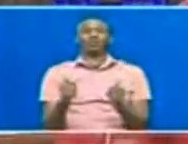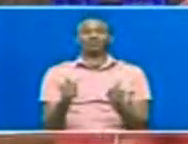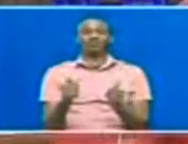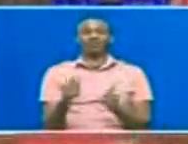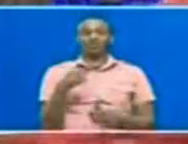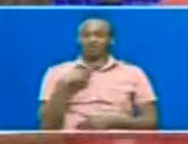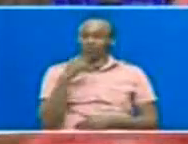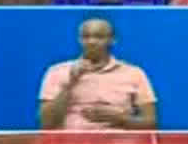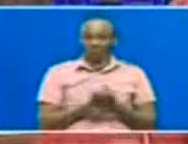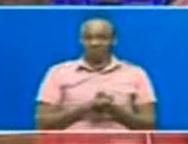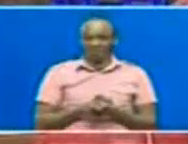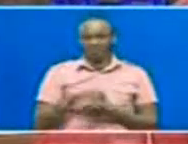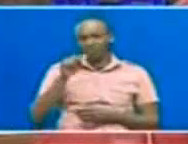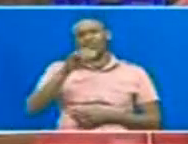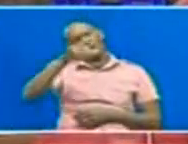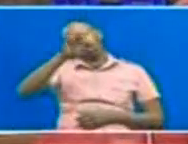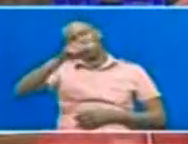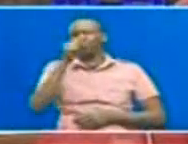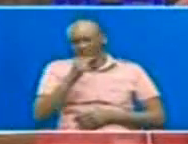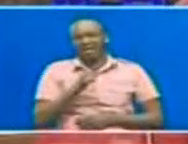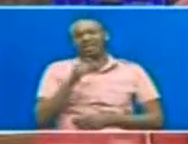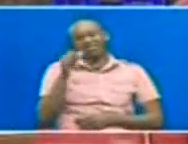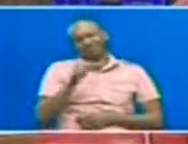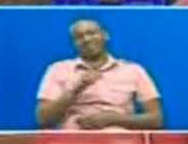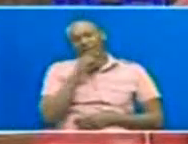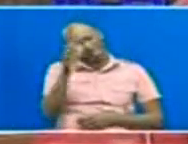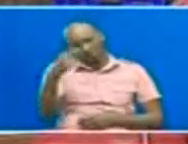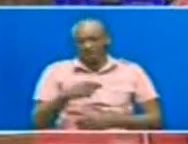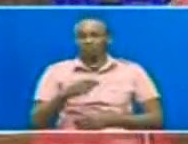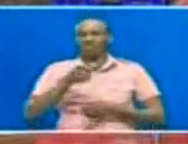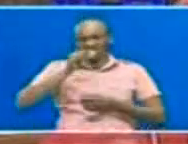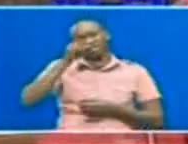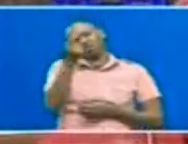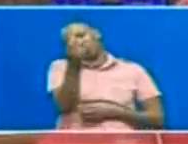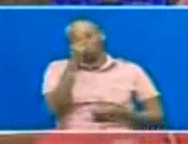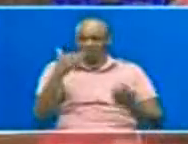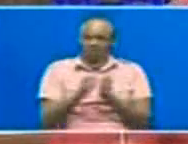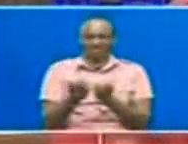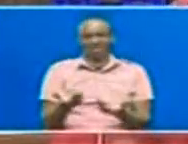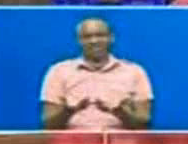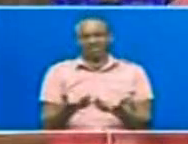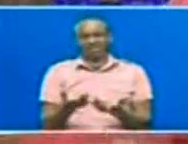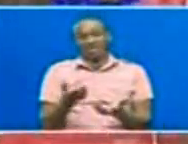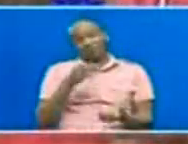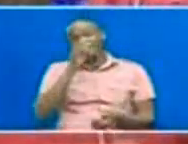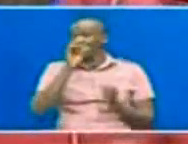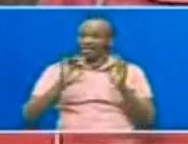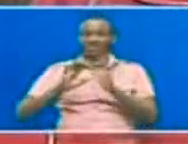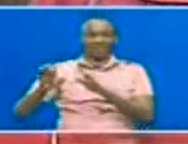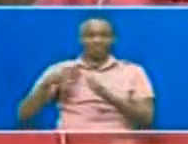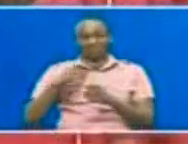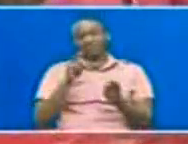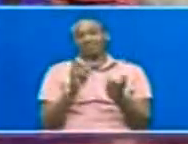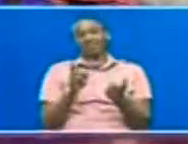president afikira anaweza kusema ita mzee Kadenge tuone naye kidogo. Kunywa chai. Hmm? Tuje chai. Hata kama sinywi chai lakini